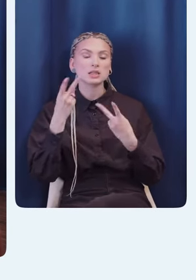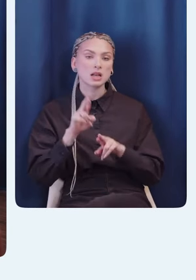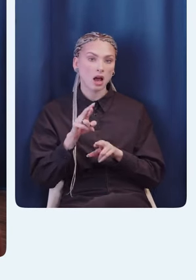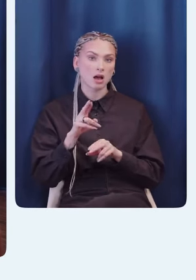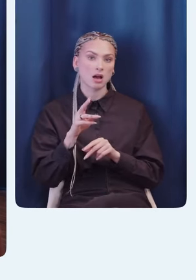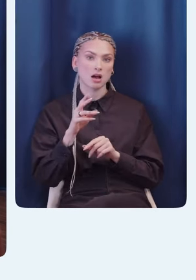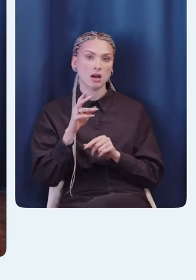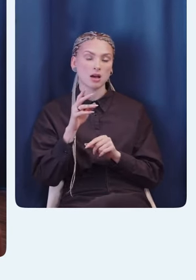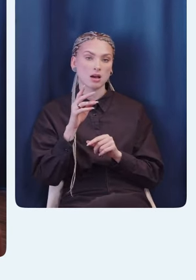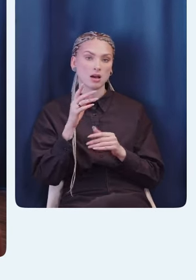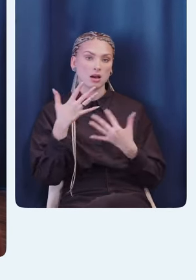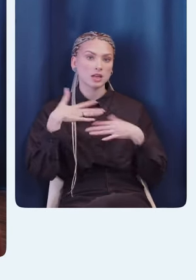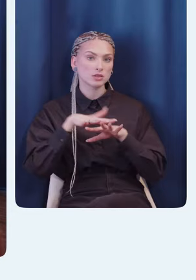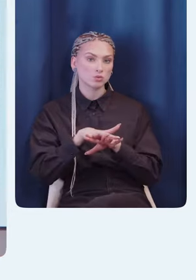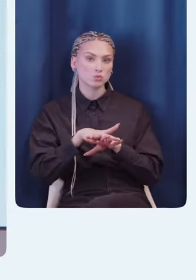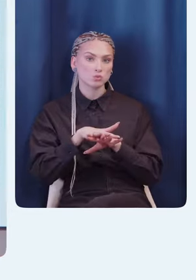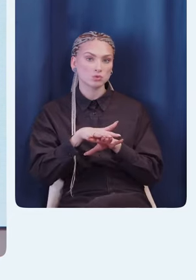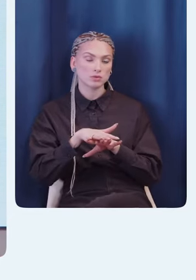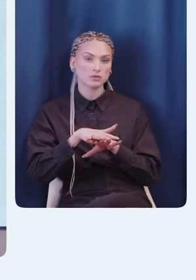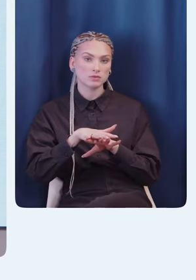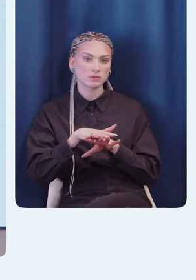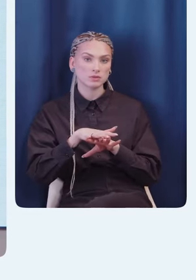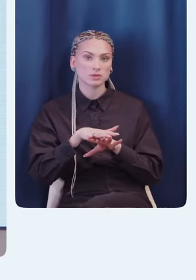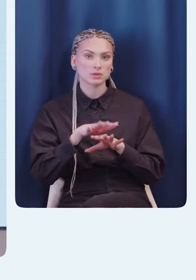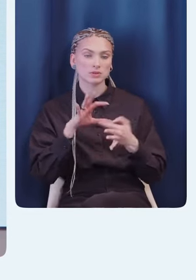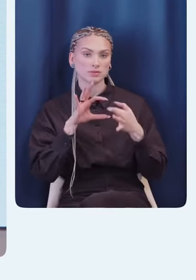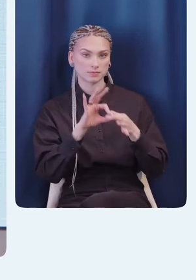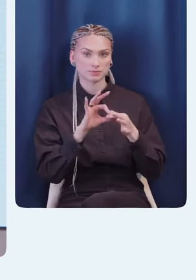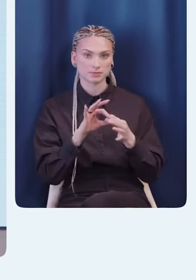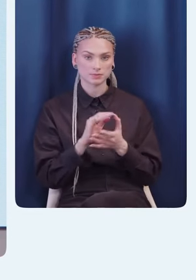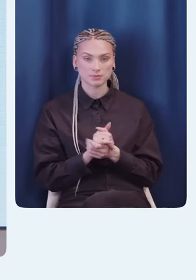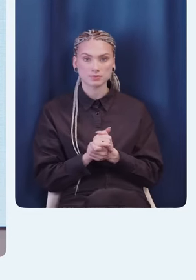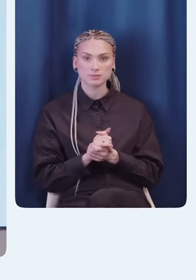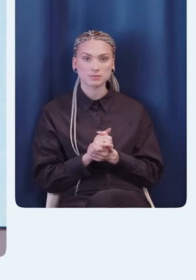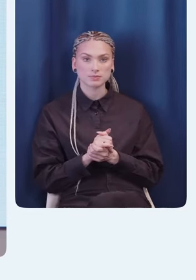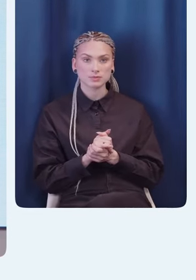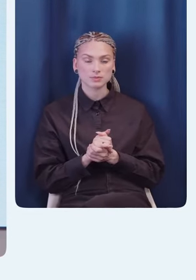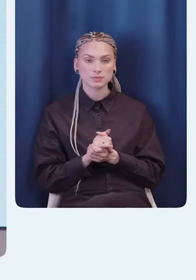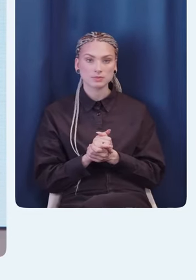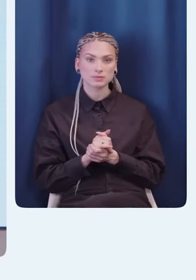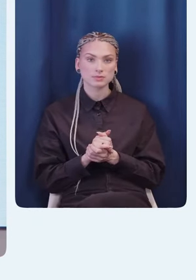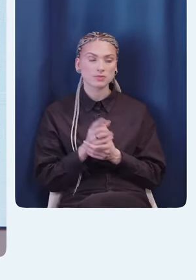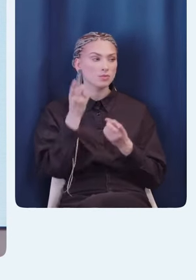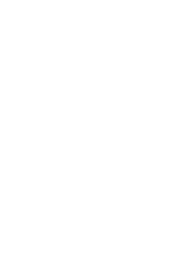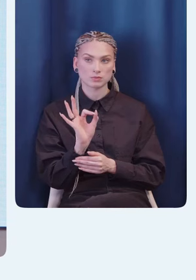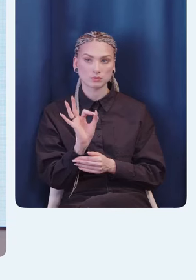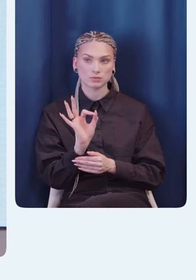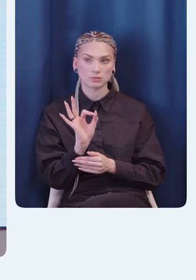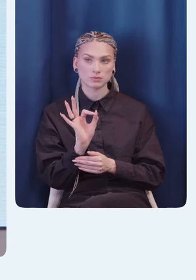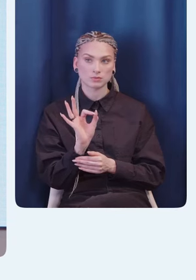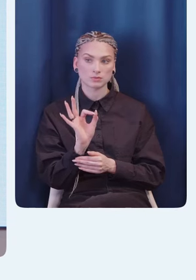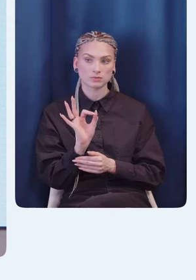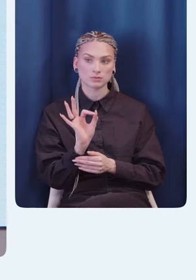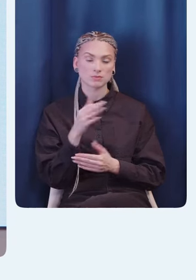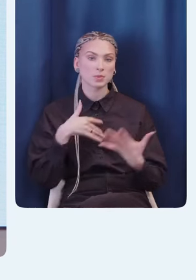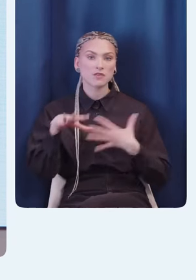заводить? Или, скажем, они выйдут? Да, однозначно. Понял, спасибо, спасибо. Раз уж